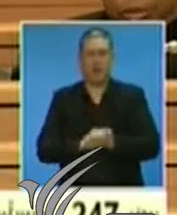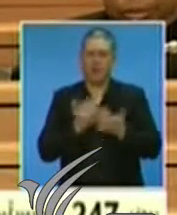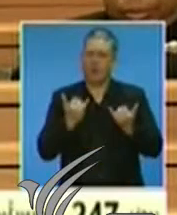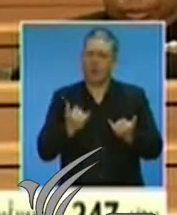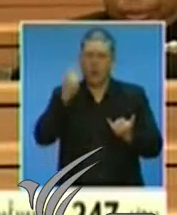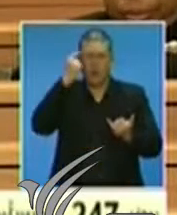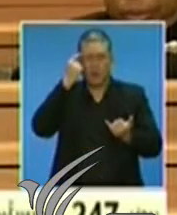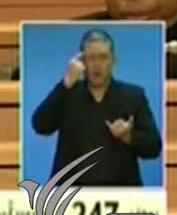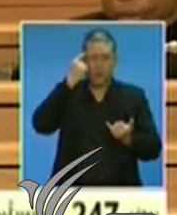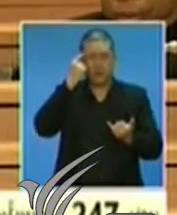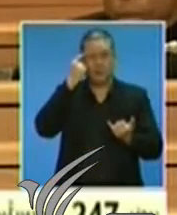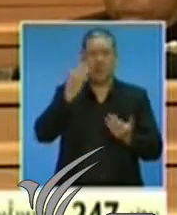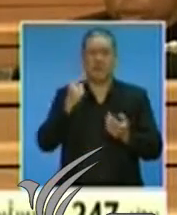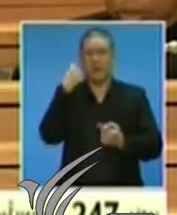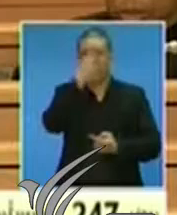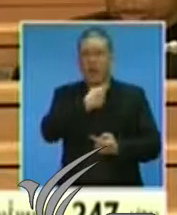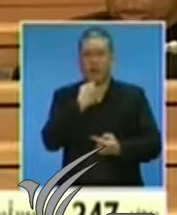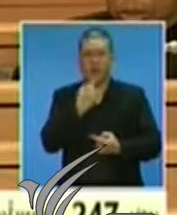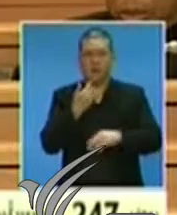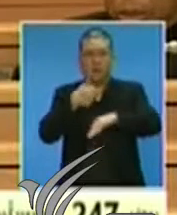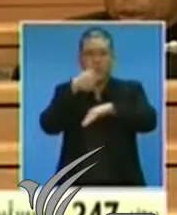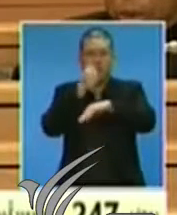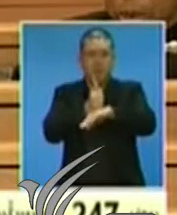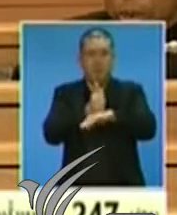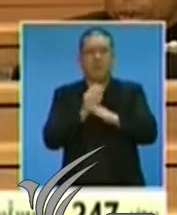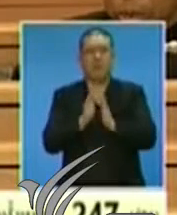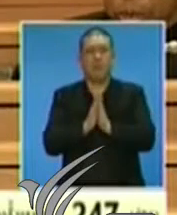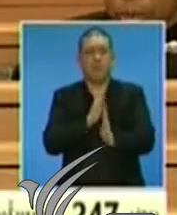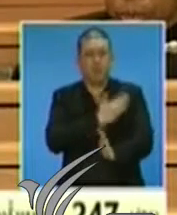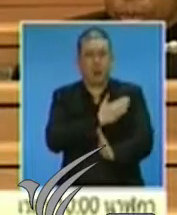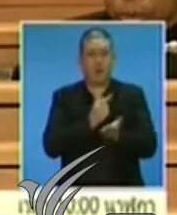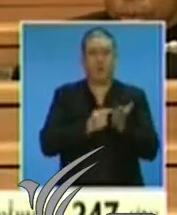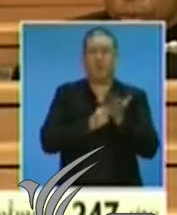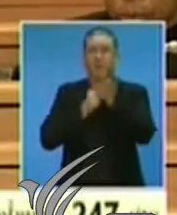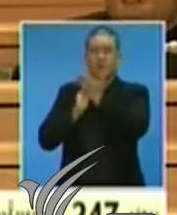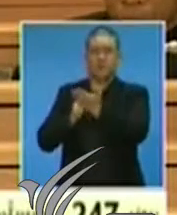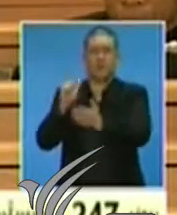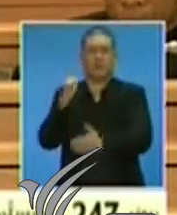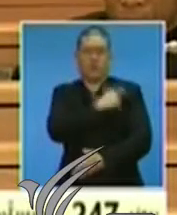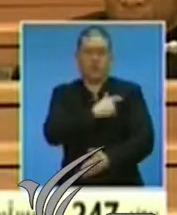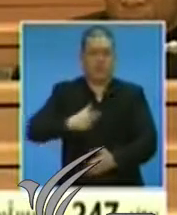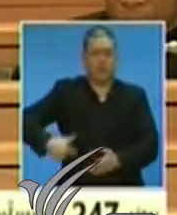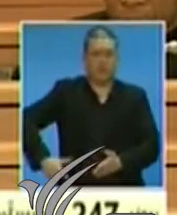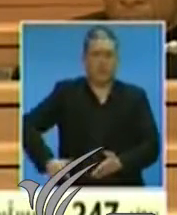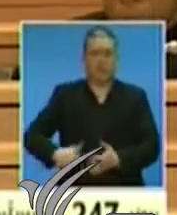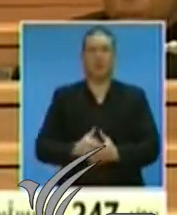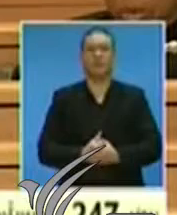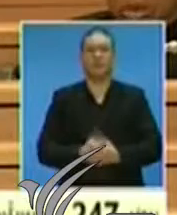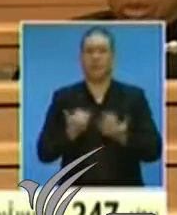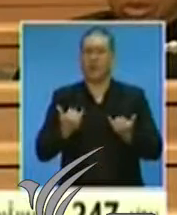นอองค์สูงสุดนั้นมาเสนอต่อพระมหากษัตริย์ยังไม่มีคำวินิจฉัยครับนั่นประการที่